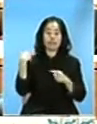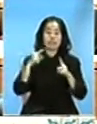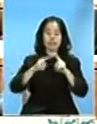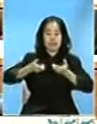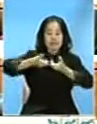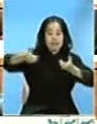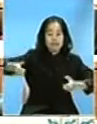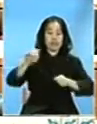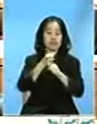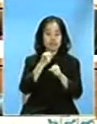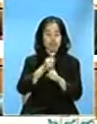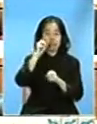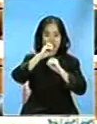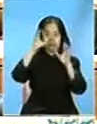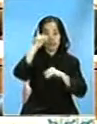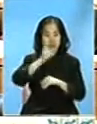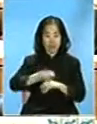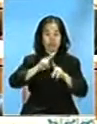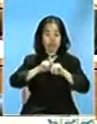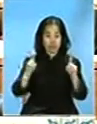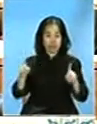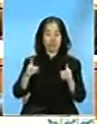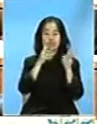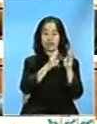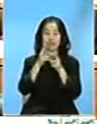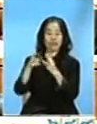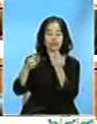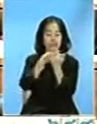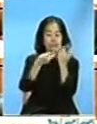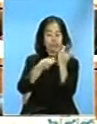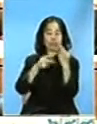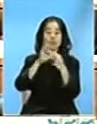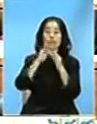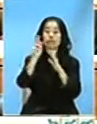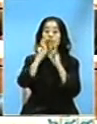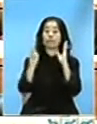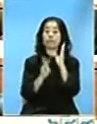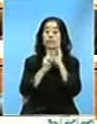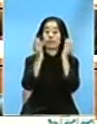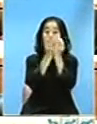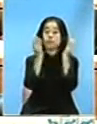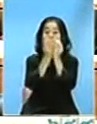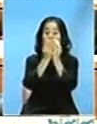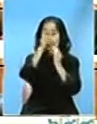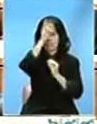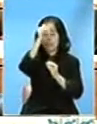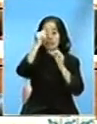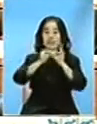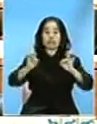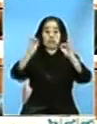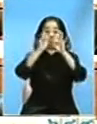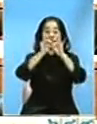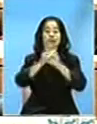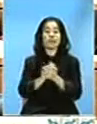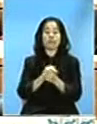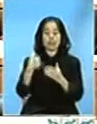น้าที่ได้ก็จริงแต่โดยหลักของการเขียนกฎหมายโดยหลักของการเขียนรัฐธรรมนูญซึ่งเป็นกฎหมายสูงสุดนั้นผมคิดว่า